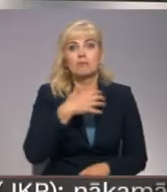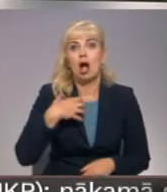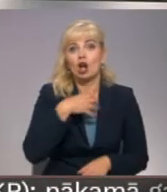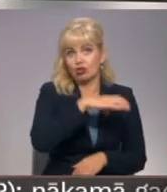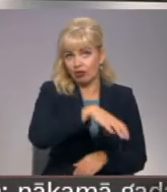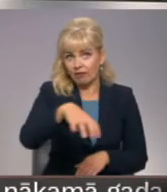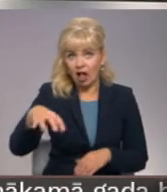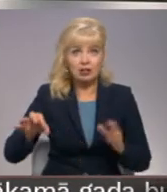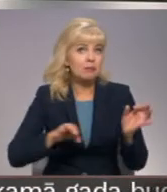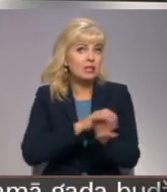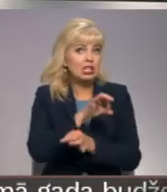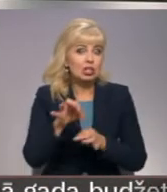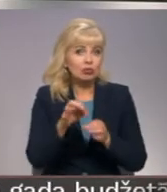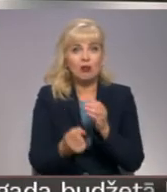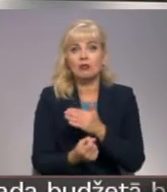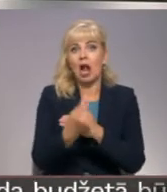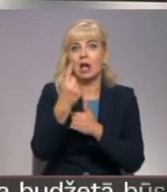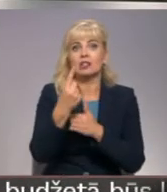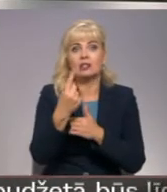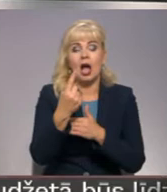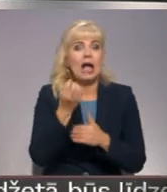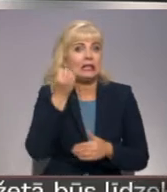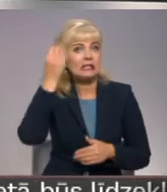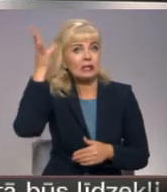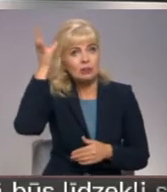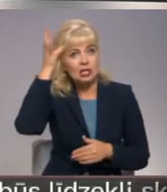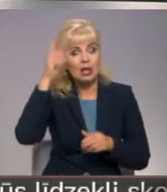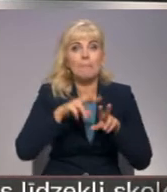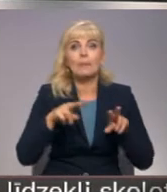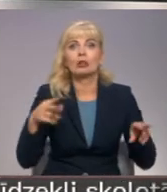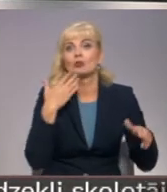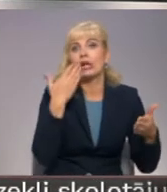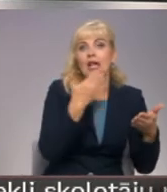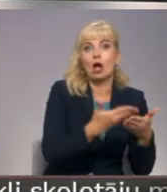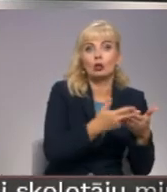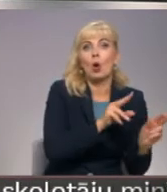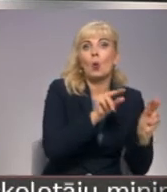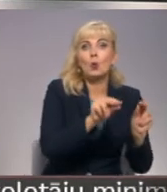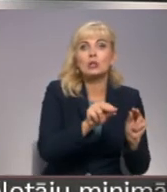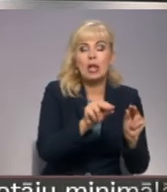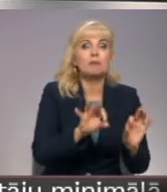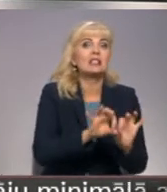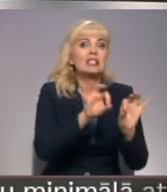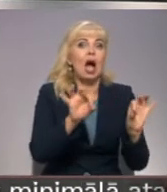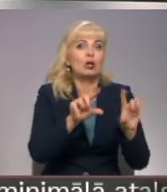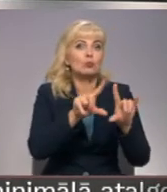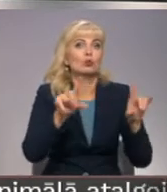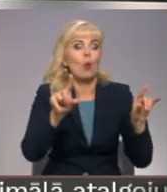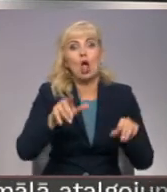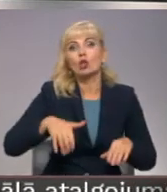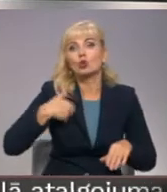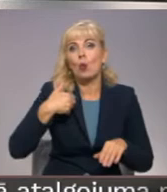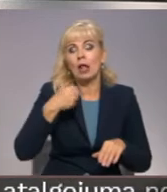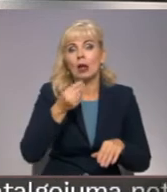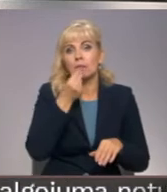Pašvaldībās diskusijas raisa Izglītības un zinātnes ministrijas ierosinājums uzticēt tām sākumskolas skolēnu brīvpusdienu finansēšanu, lai